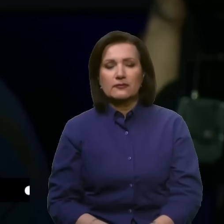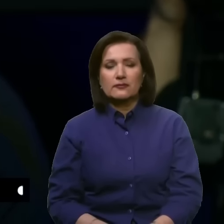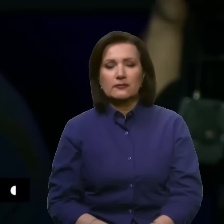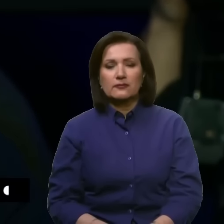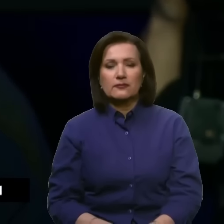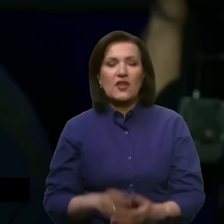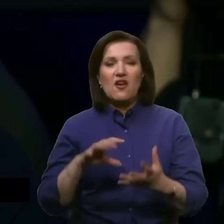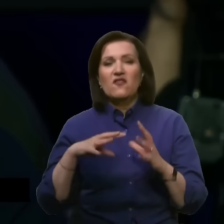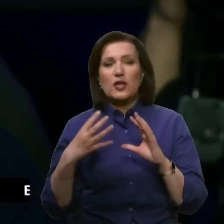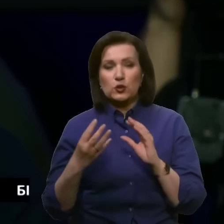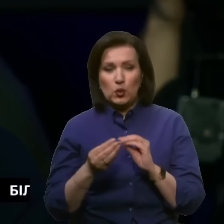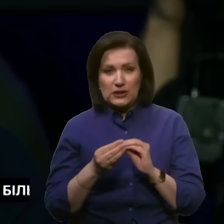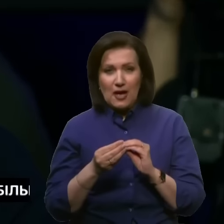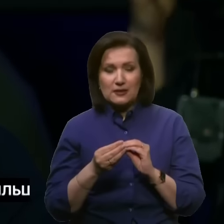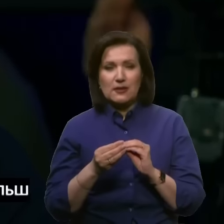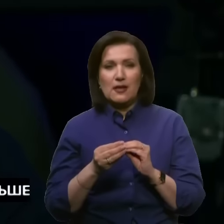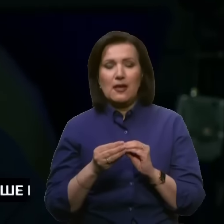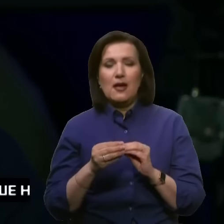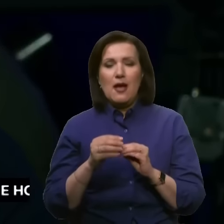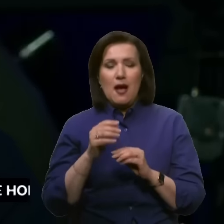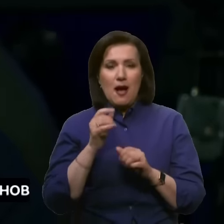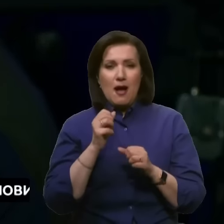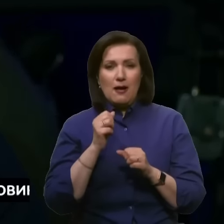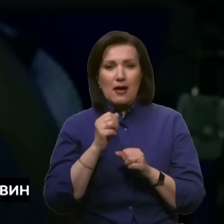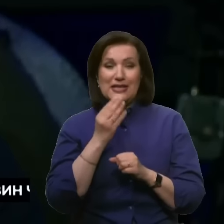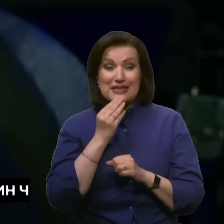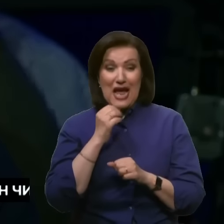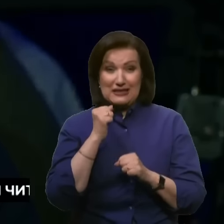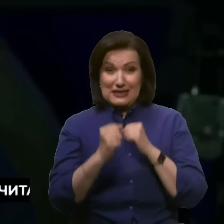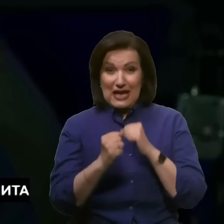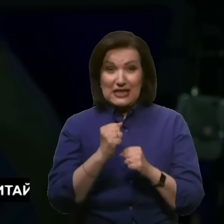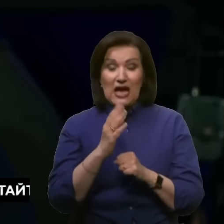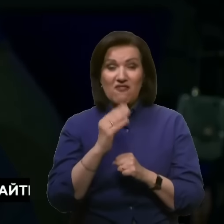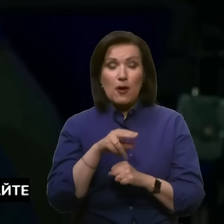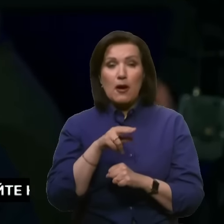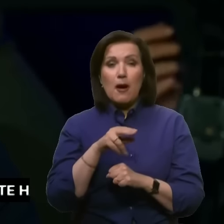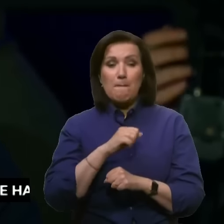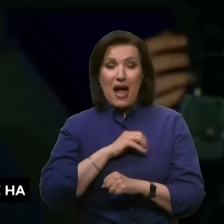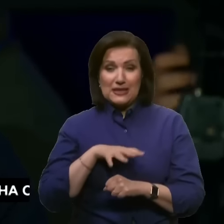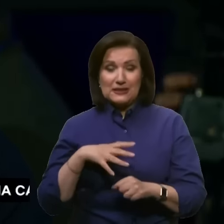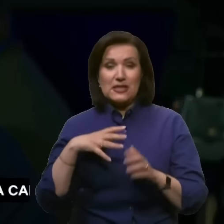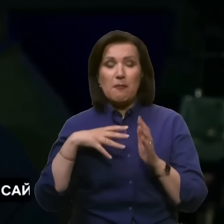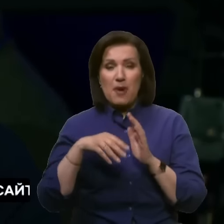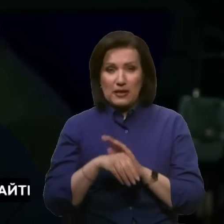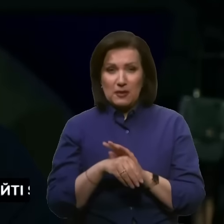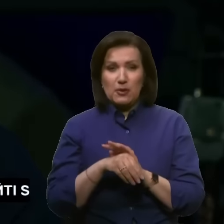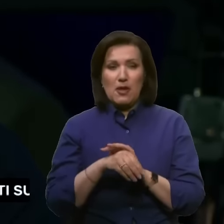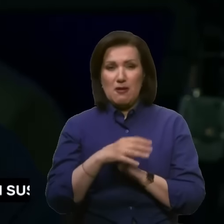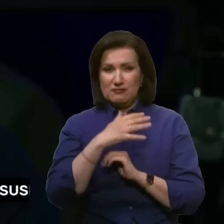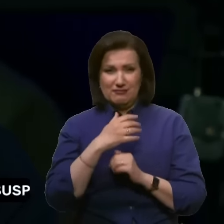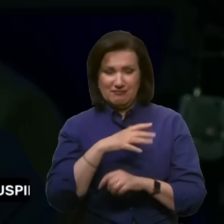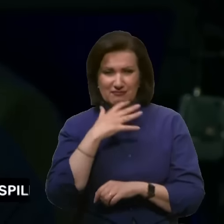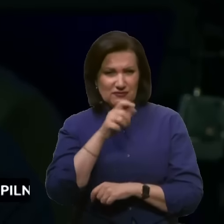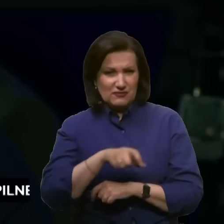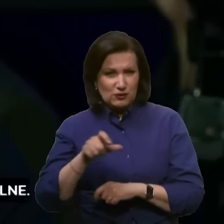Палестины погибло около 20 тысяч мирных жителей, в том числе 8 тысяч детей. Видите